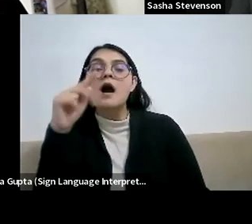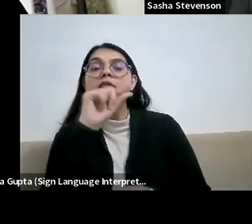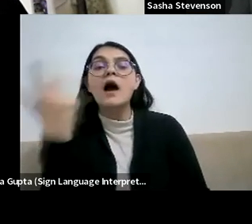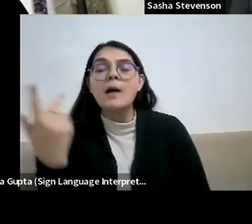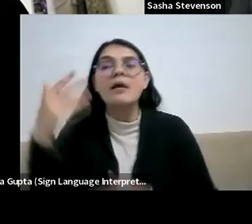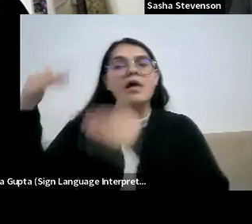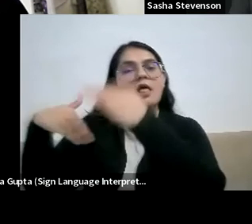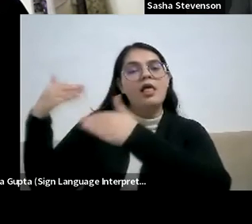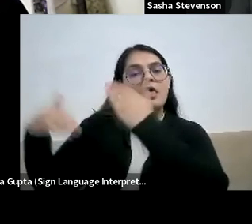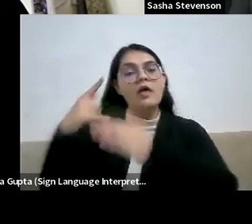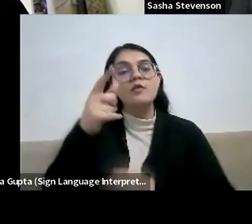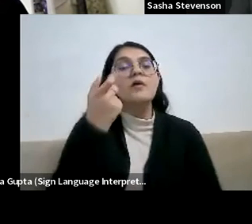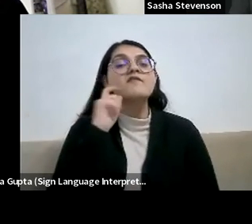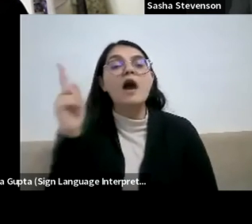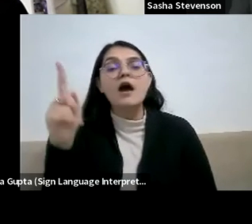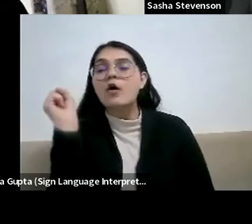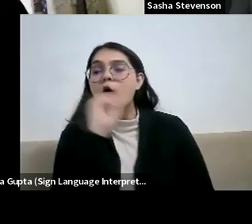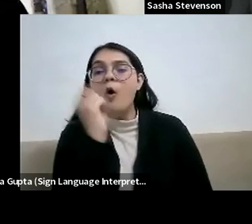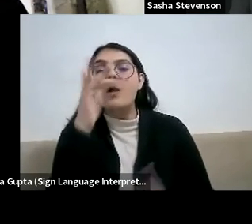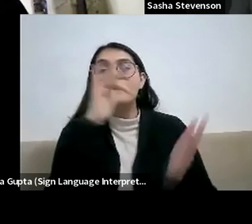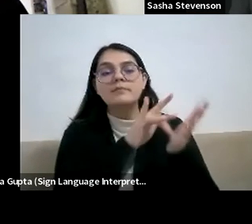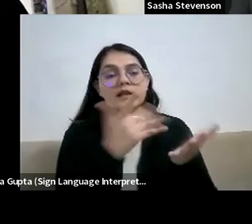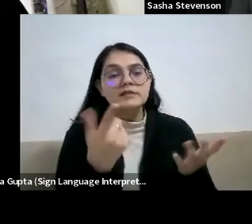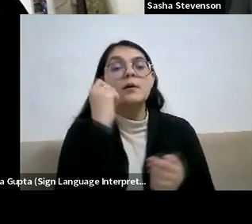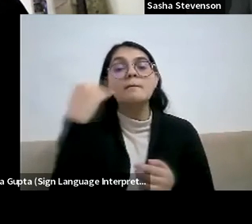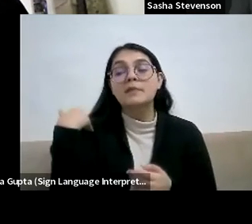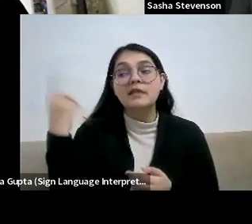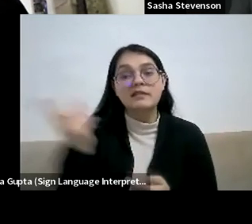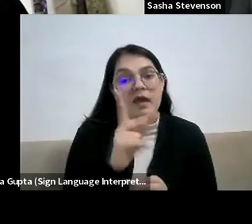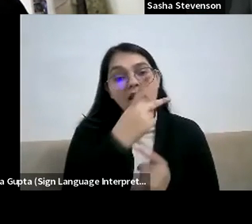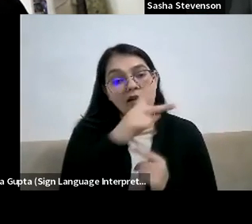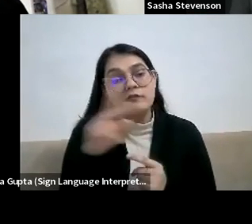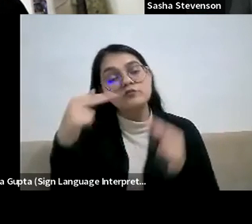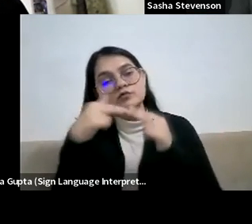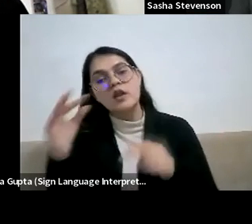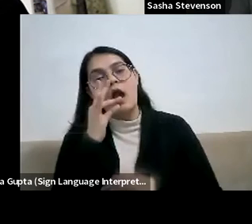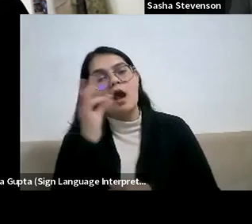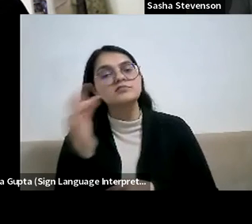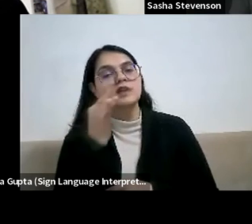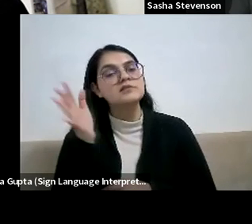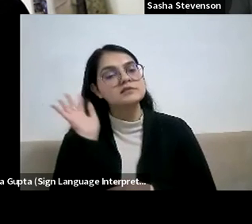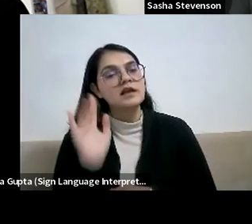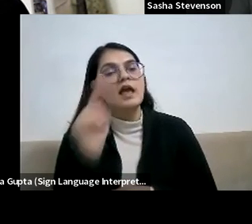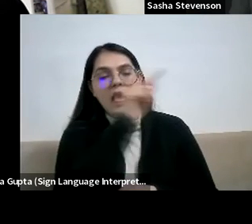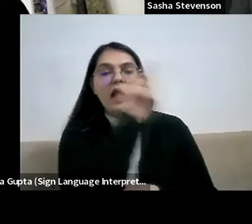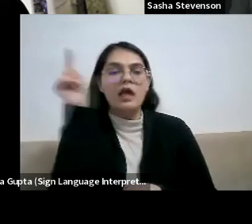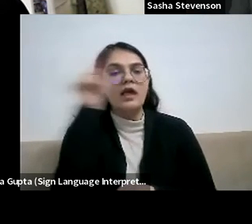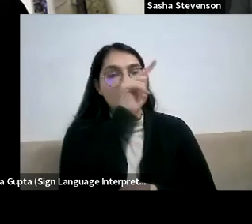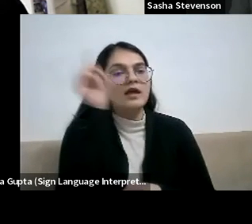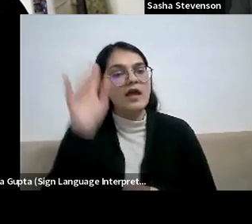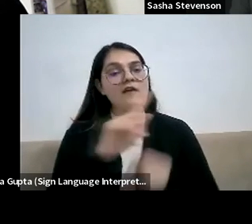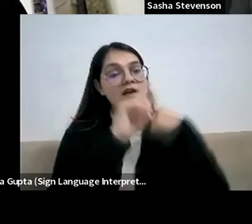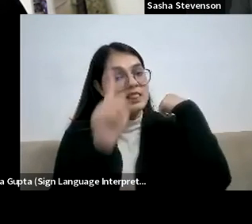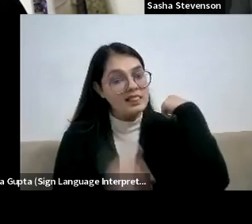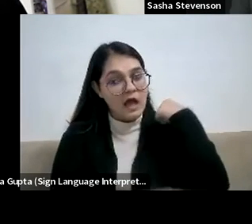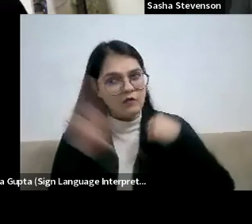से है, तुम्हारा बाप का गांव किधर है, तुम्हारा भाई किधर रहता है, तुम्हारा ये इधर है क्या, उधर है क्या. और लास्ट में अगर